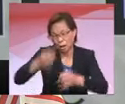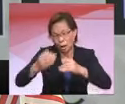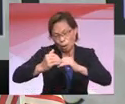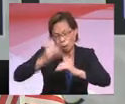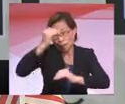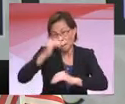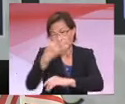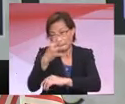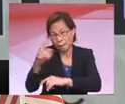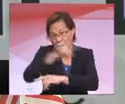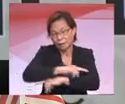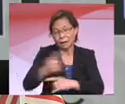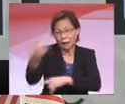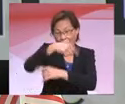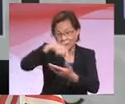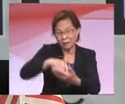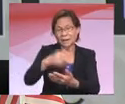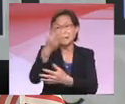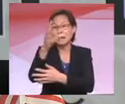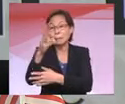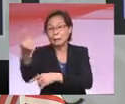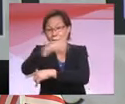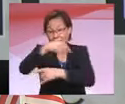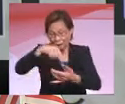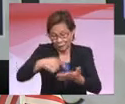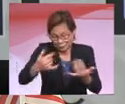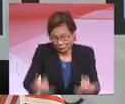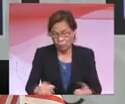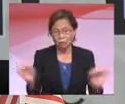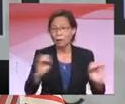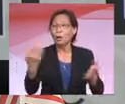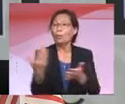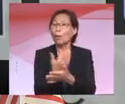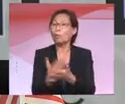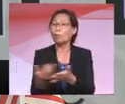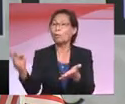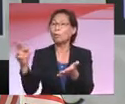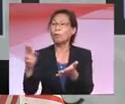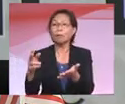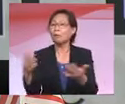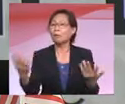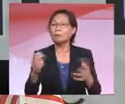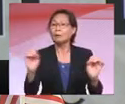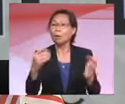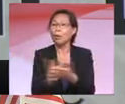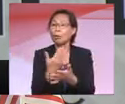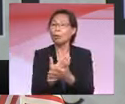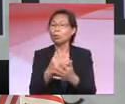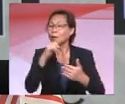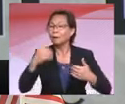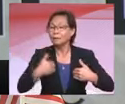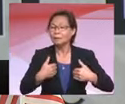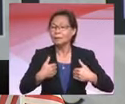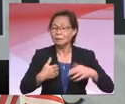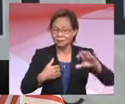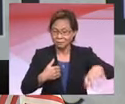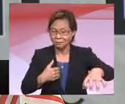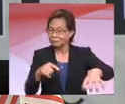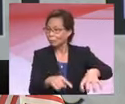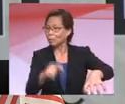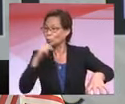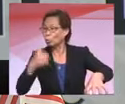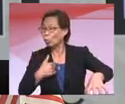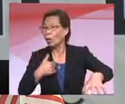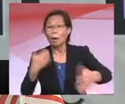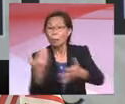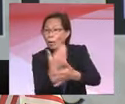berapa 14 hari, hari ini ialah hari ke-16 dan tiada kes baru dikesan, iaitu di kawasan tersebut. Jadi bila tak